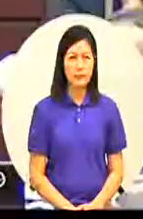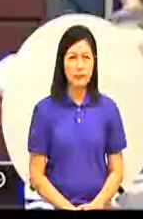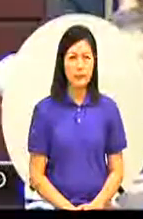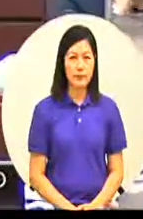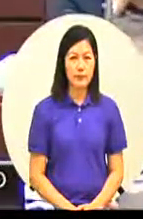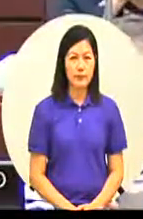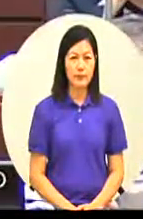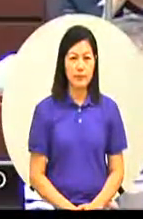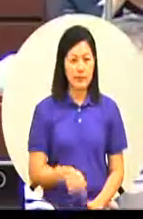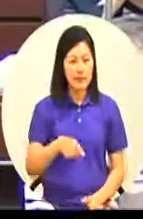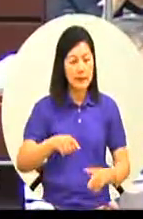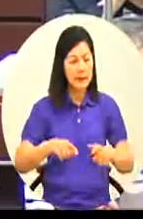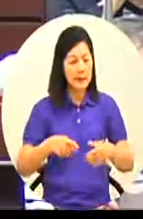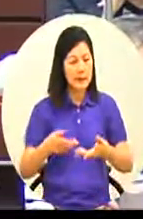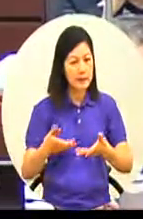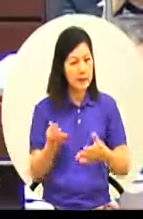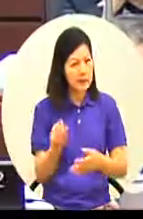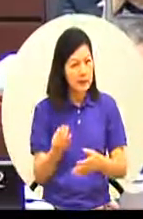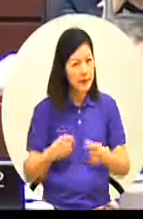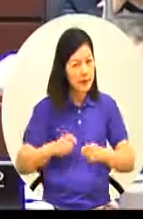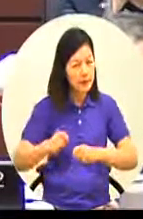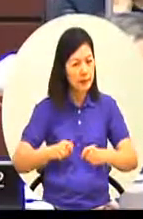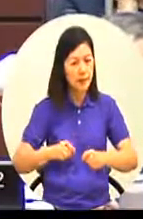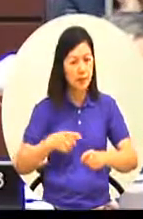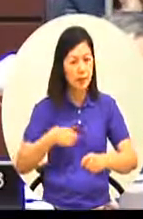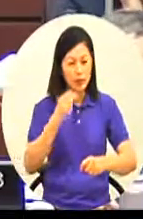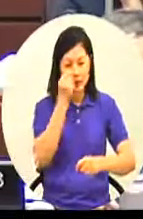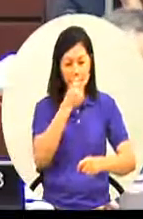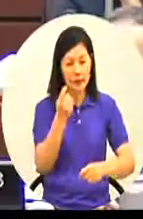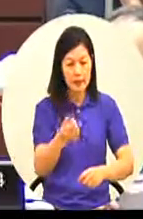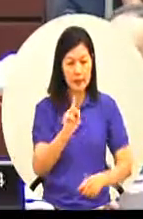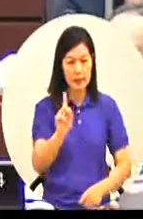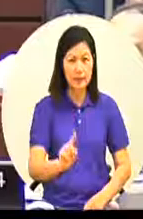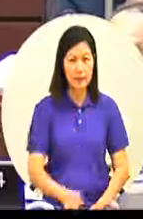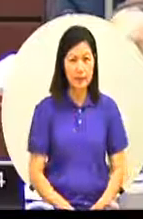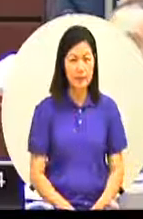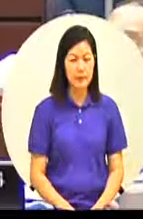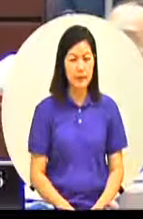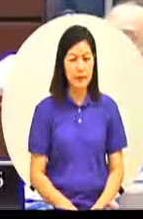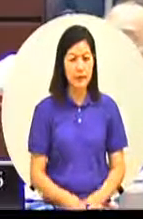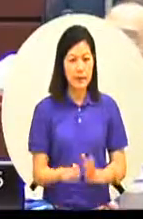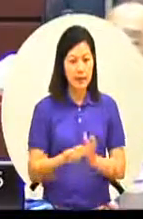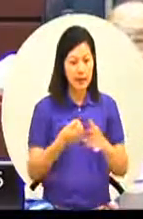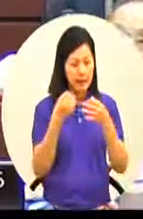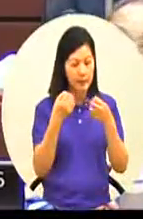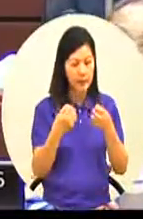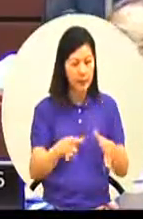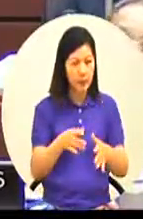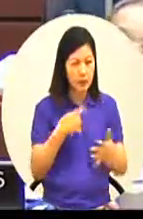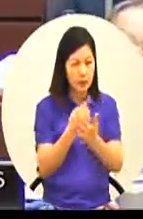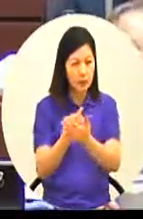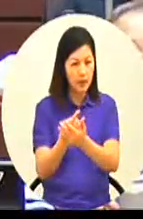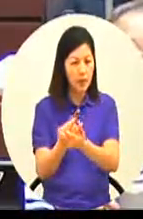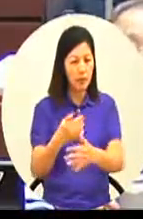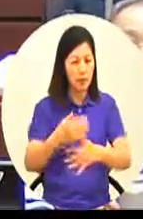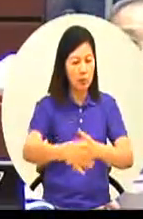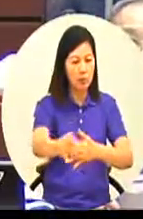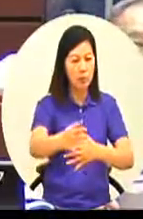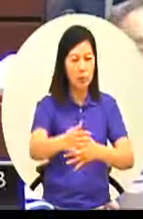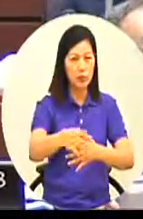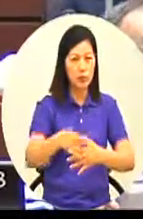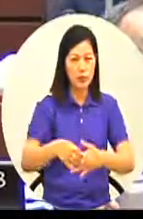这几个案子哈，我们有几个特点哈。刚刚讲到没错，其实我们的参与的过程、陪力的过程，比真